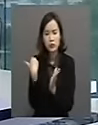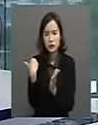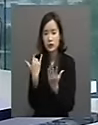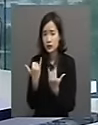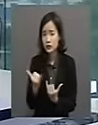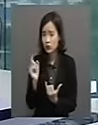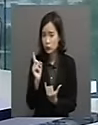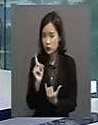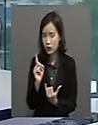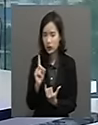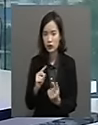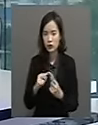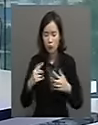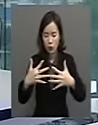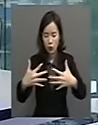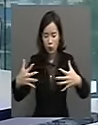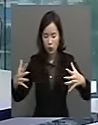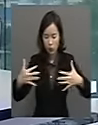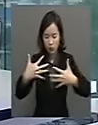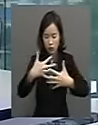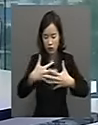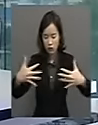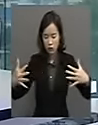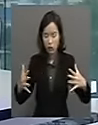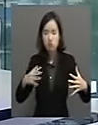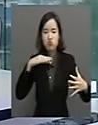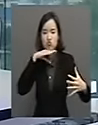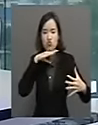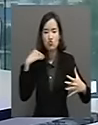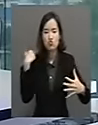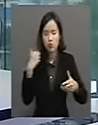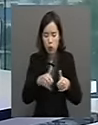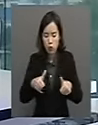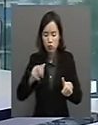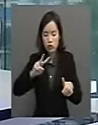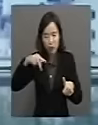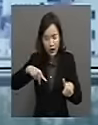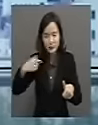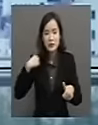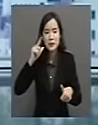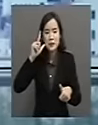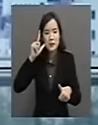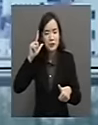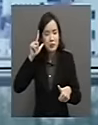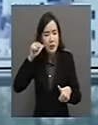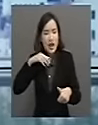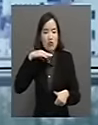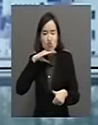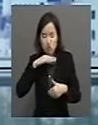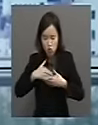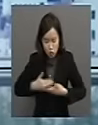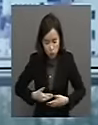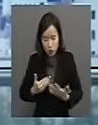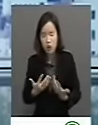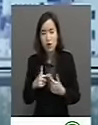ที่เป็นคอกหมูนะฮะเขาเลี้ยงหมูเอาไว้ประมาณ 2,000 กว่าตัวมีทั้งแม่พันธุ์มีทั้งบรรดาลูกหมูนะครับปราก